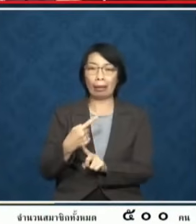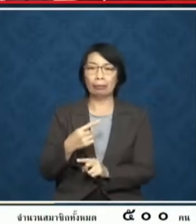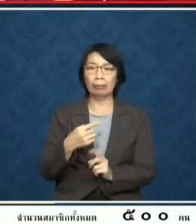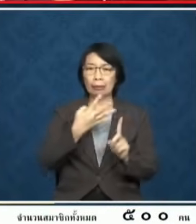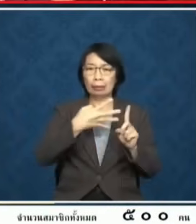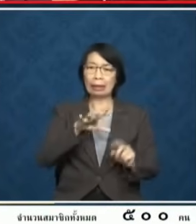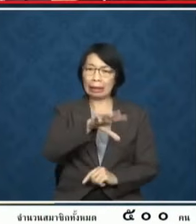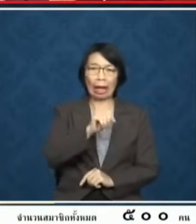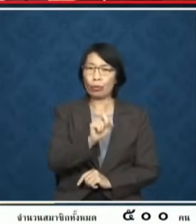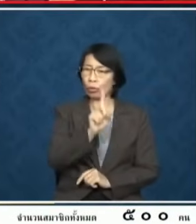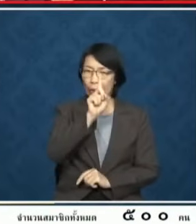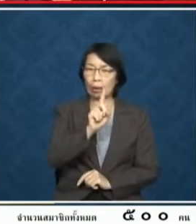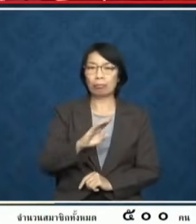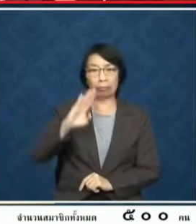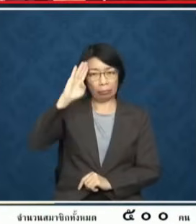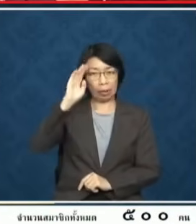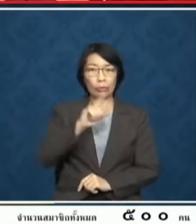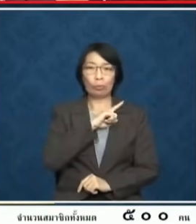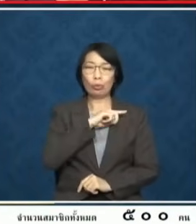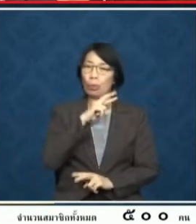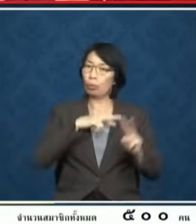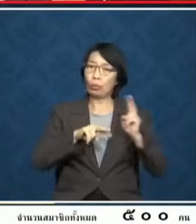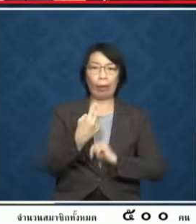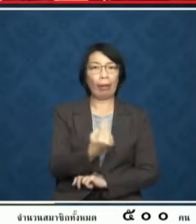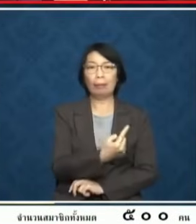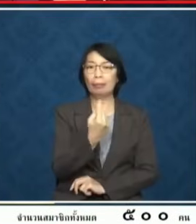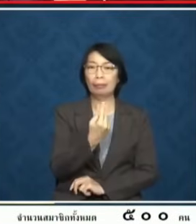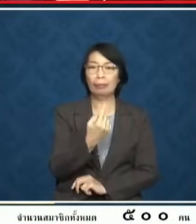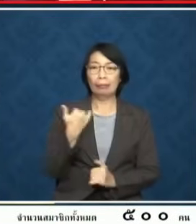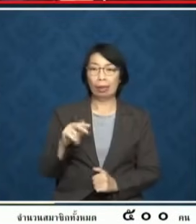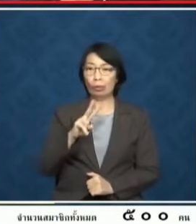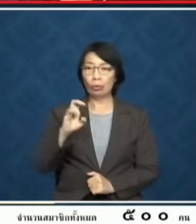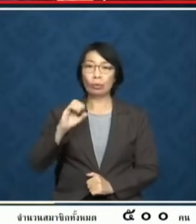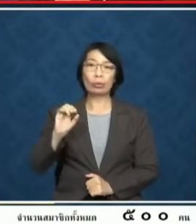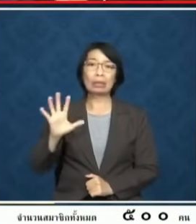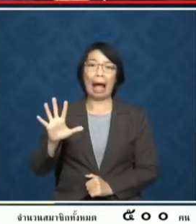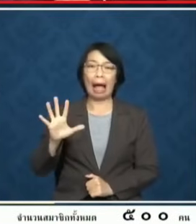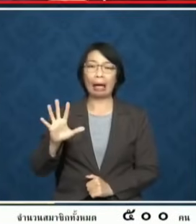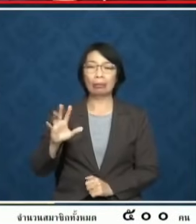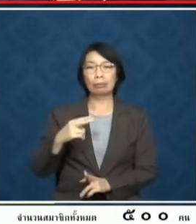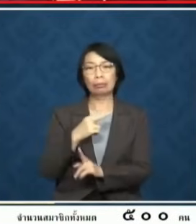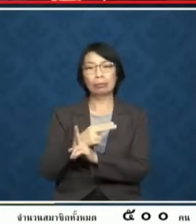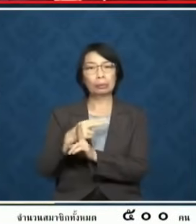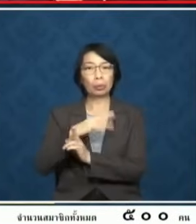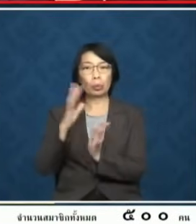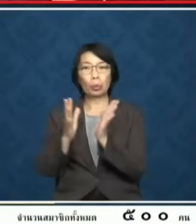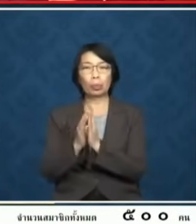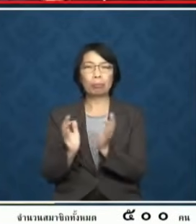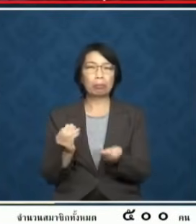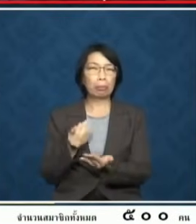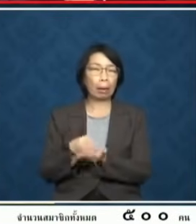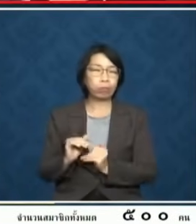1คลื่นที่อยู่ในมือกองทัพนั่นเท่ากับอีกจำนวน200กว่าคลื่นจะเป็นจำนวนเงินมหาศาลแค่